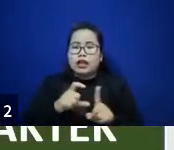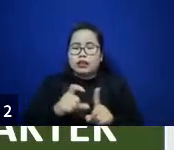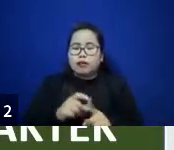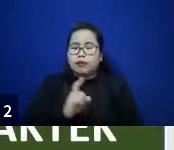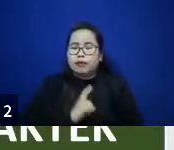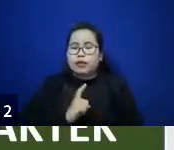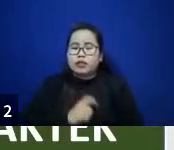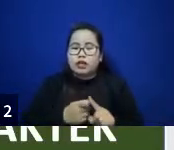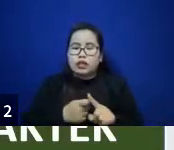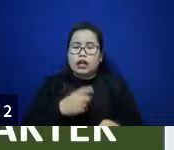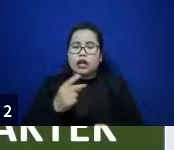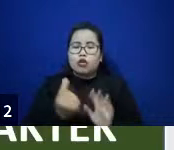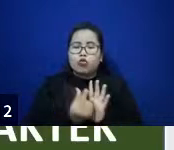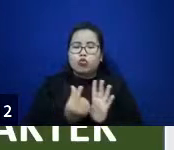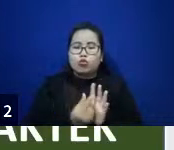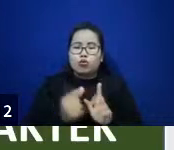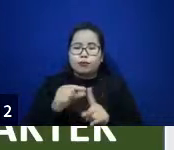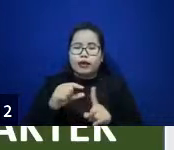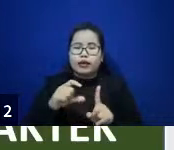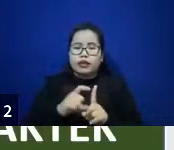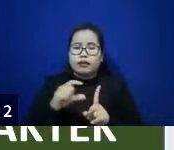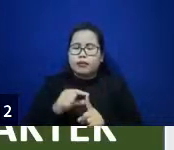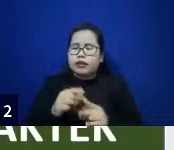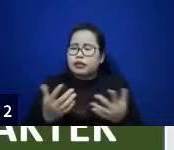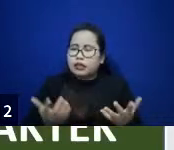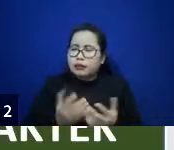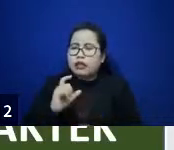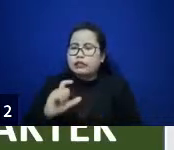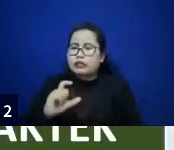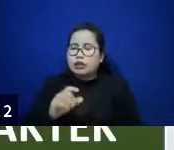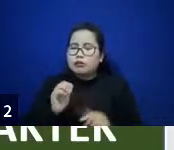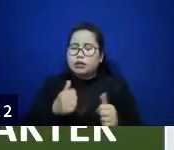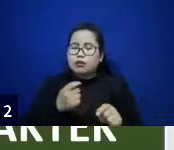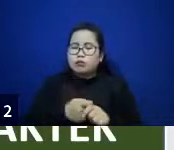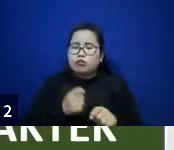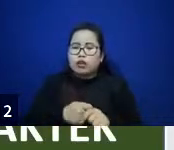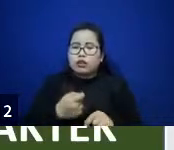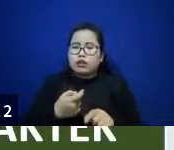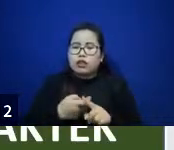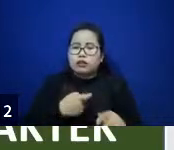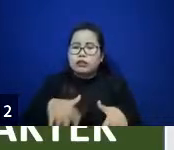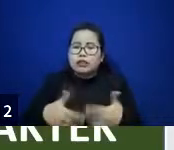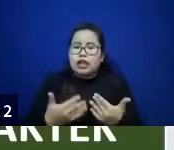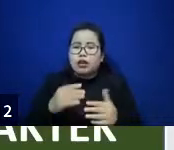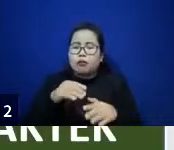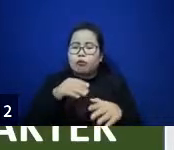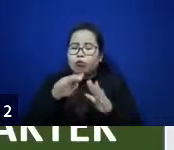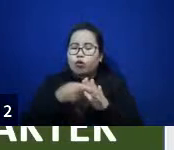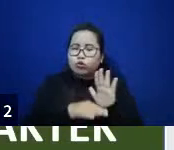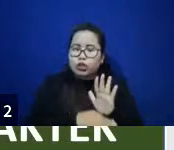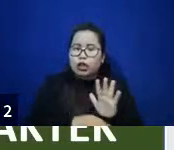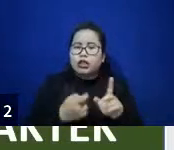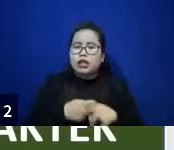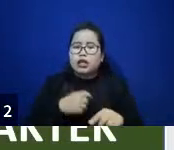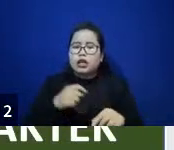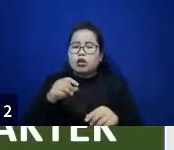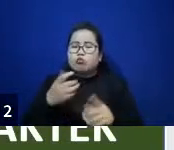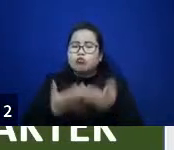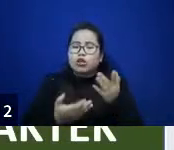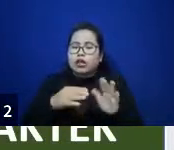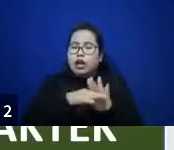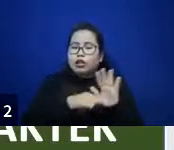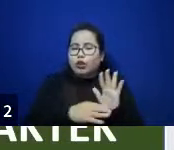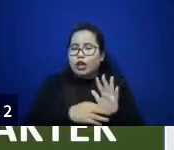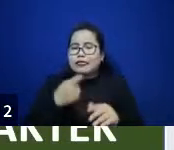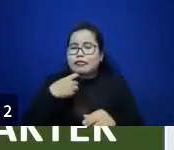berdasarkan rubp nah Bagaimana cara kita harus membuat misalnya prosedur Katakanlah polisi terkait dengan